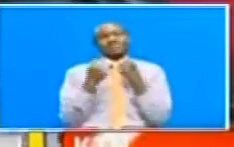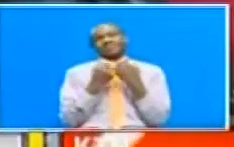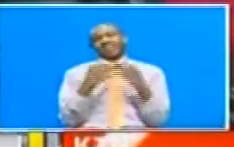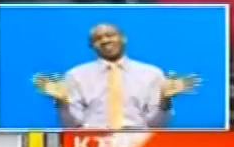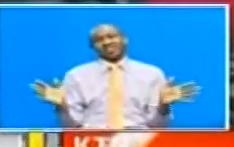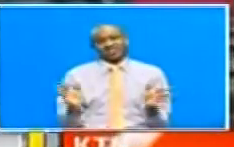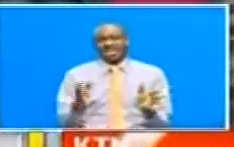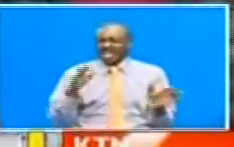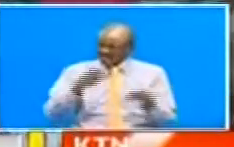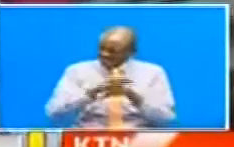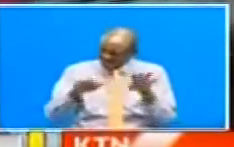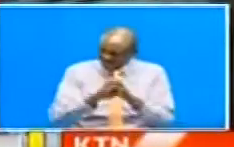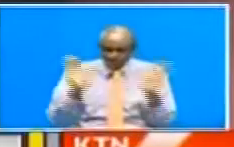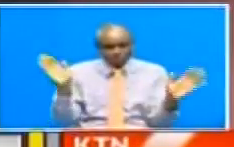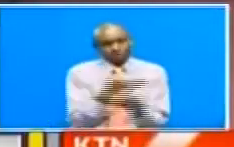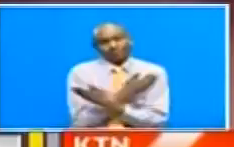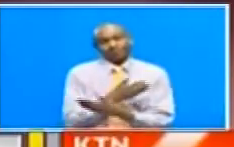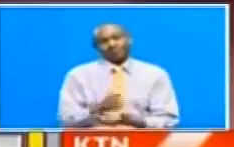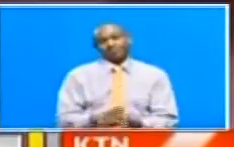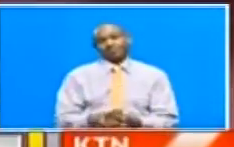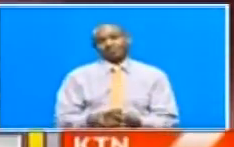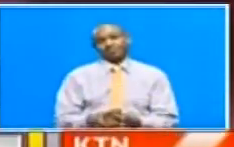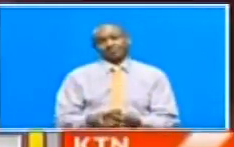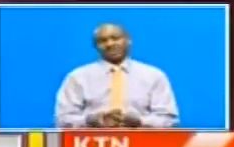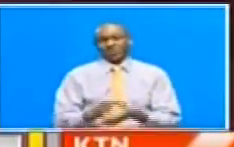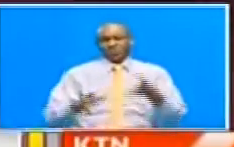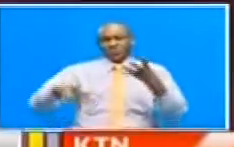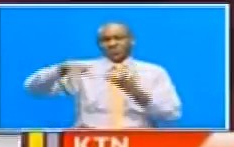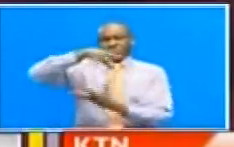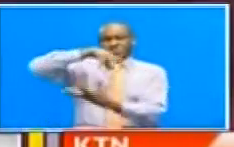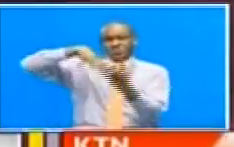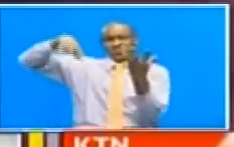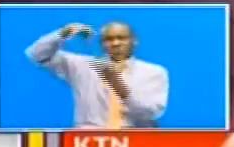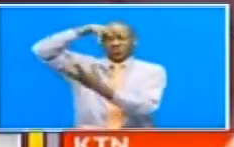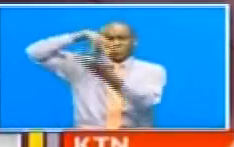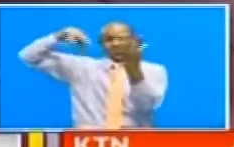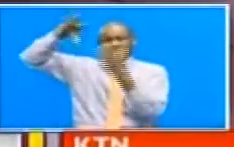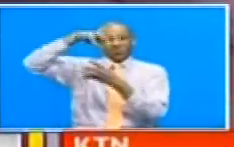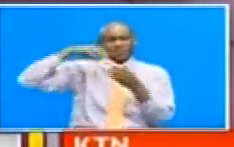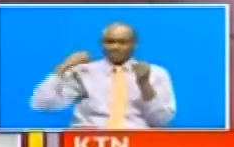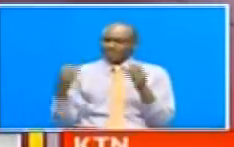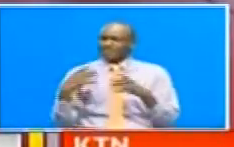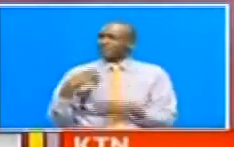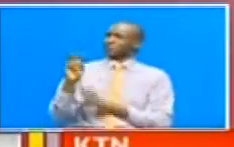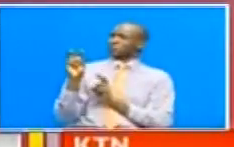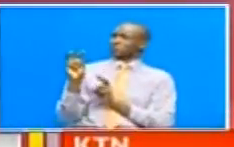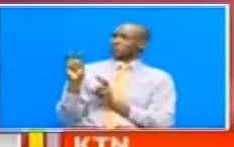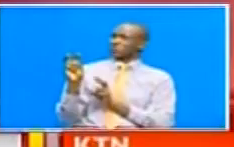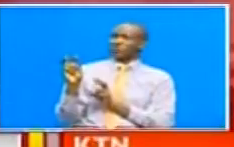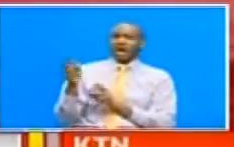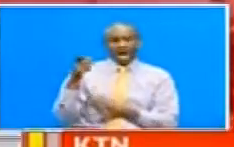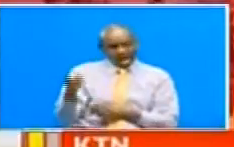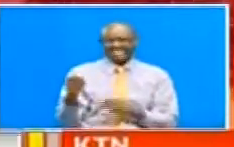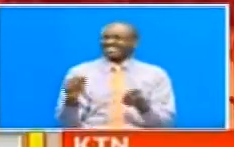kitu. Tumechomekoa kabisa kabisa. Moshi uliokuwa kifuka ulionekana kutoka katikati mwa jiji la Nairobi na kuonyesha uhalisia